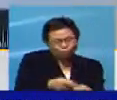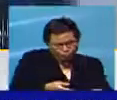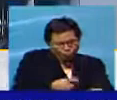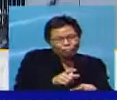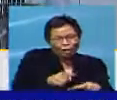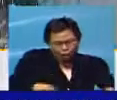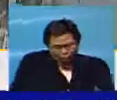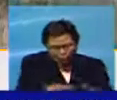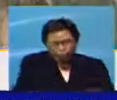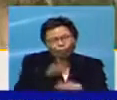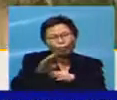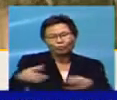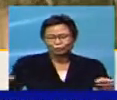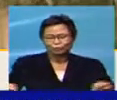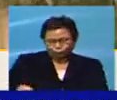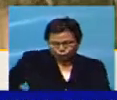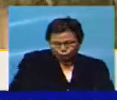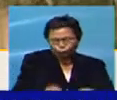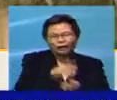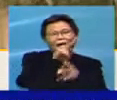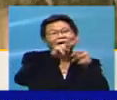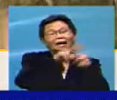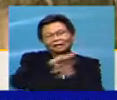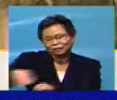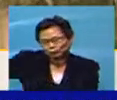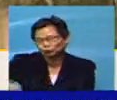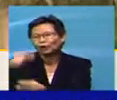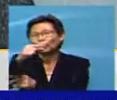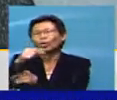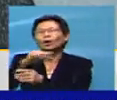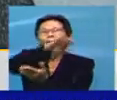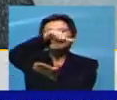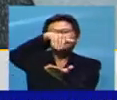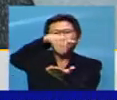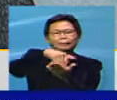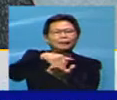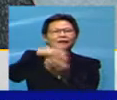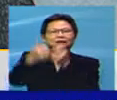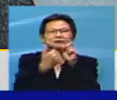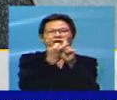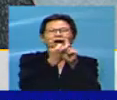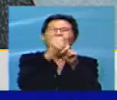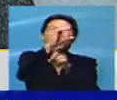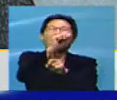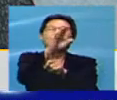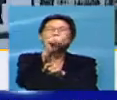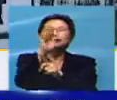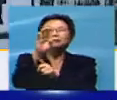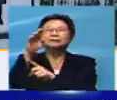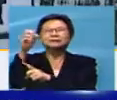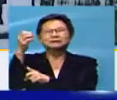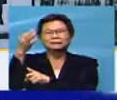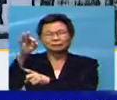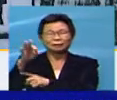di pertemuan Sungai Kelang dan Sungai Gombak sekitar pertengahan abad ke-19. Kebanyakan gambar